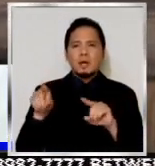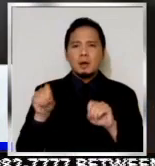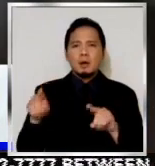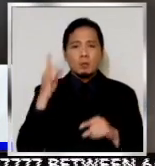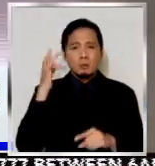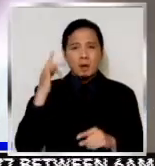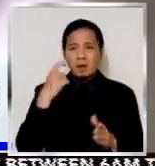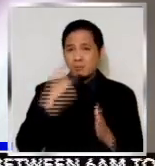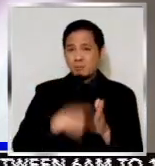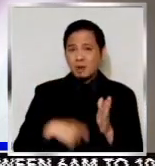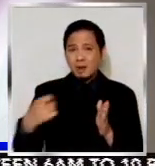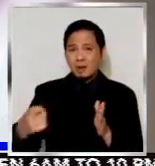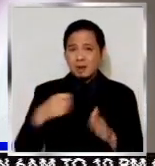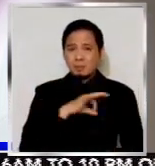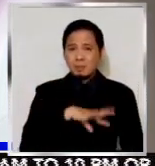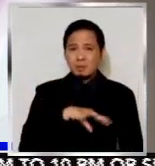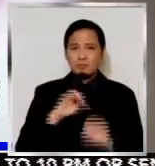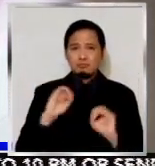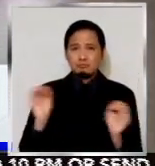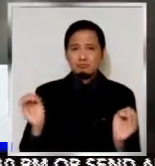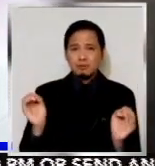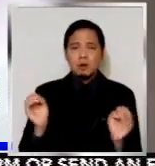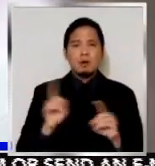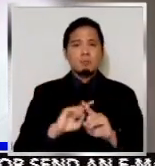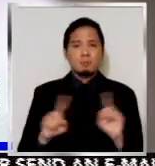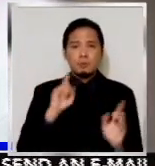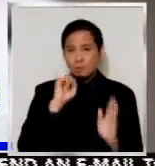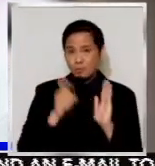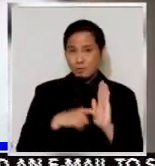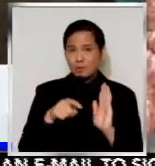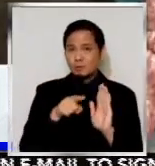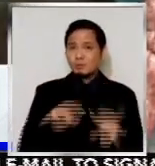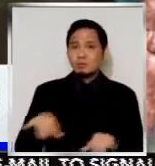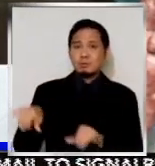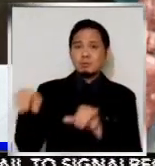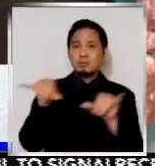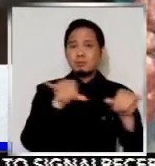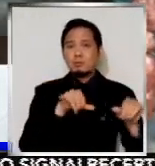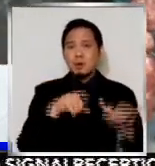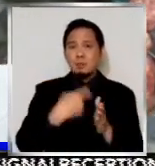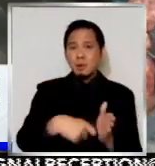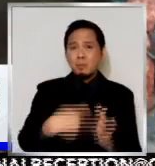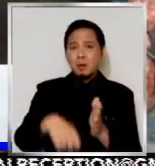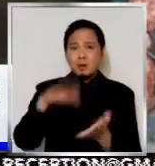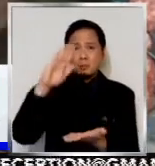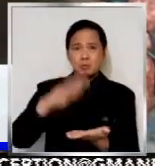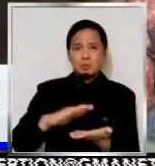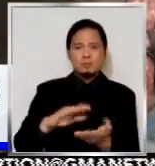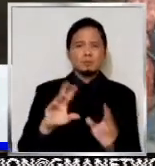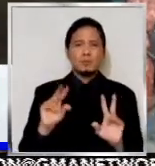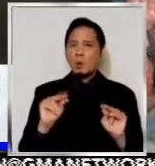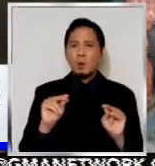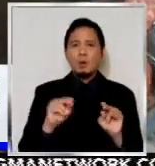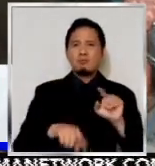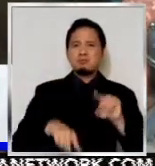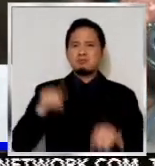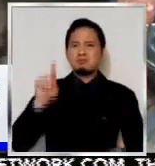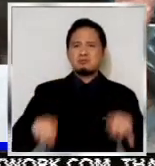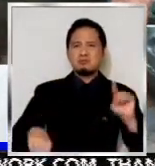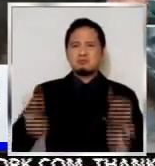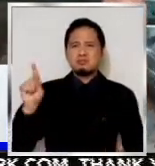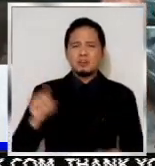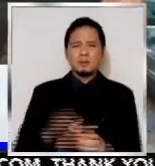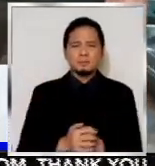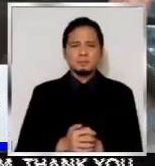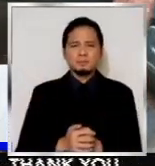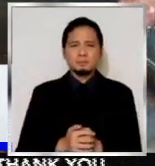cap. Pero hindi naman nagbaba ng presyo ang pinagkukunan nila ng karne. Hindi po masusunod yun, sir, kasi kami pumapatong